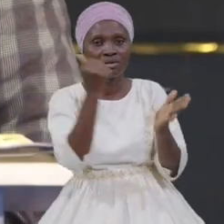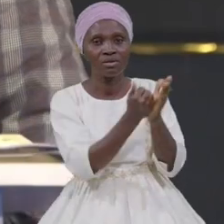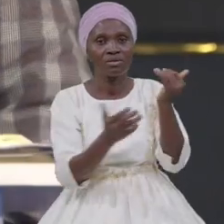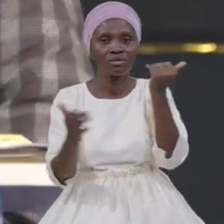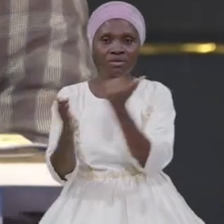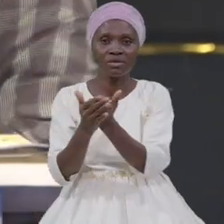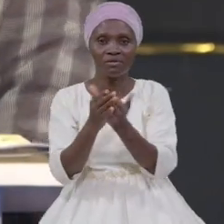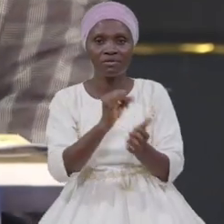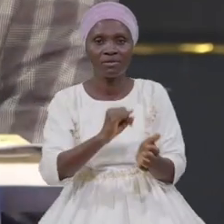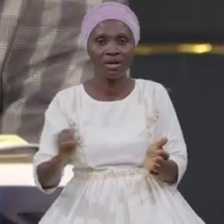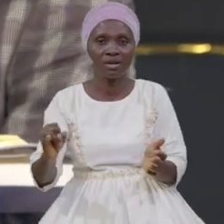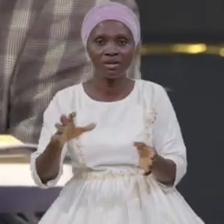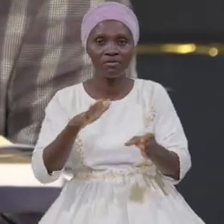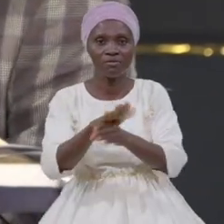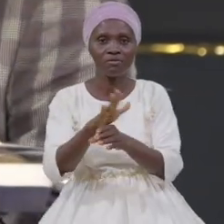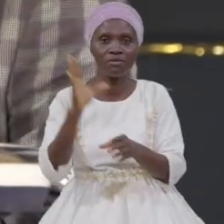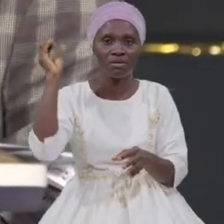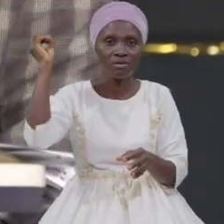La grâce